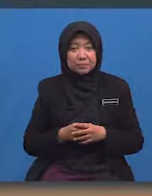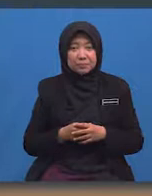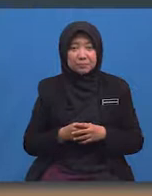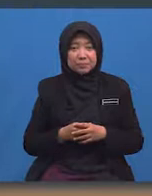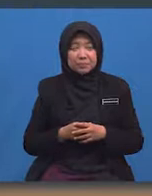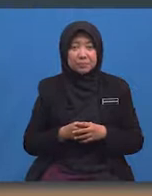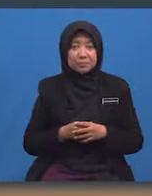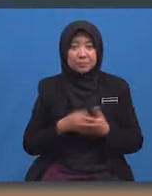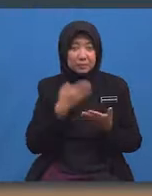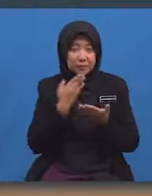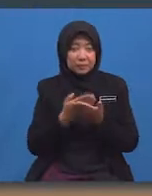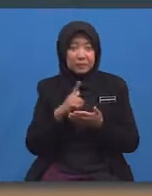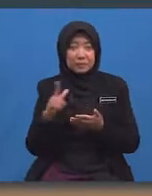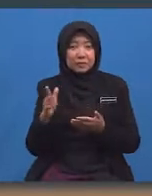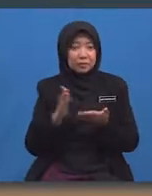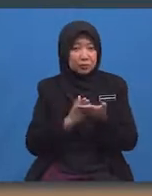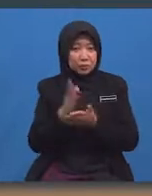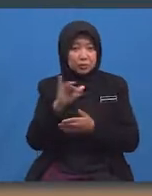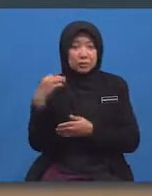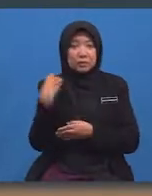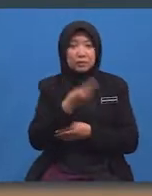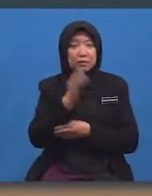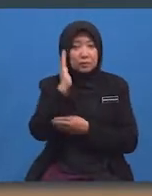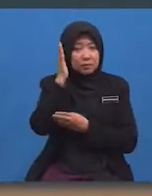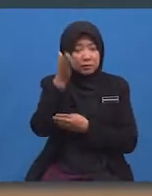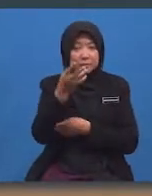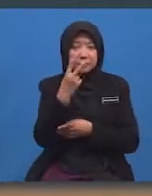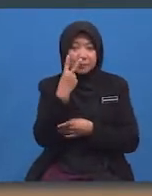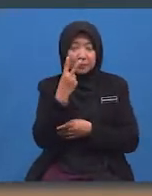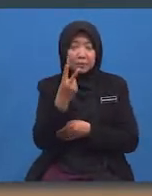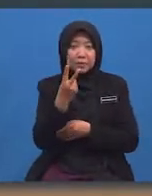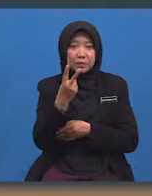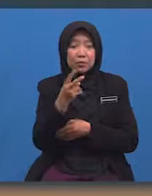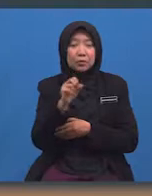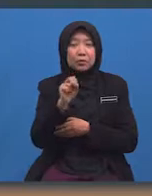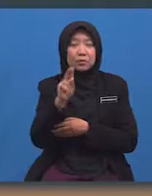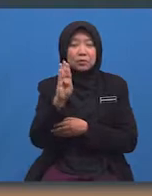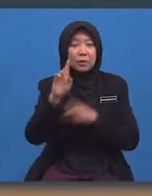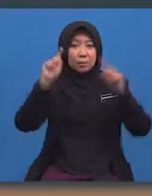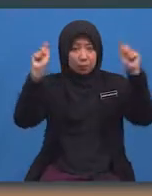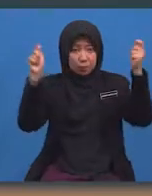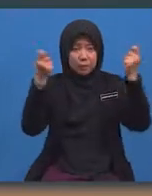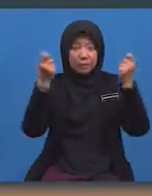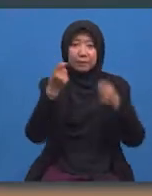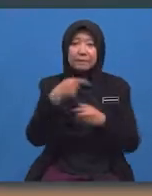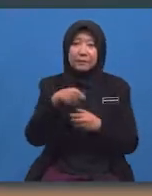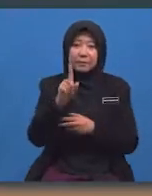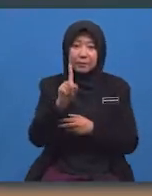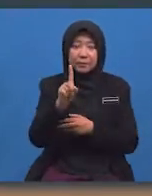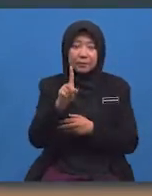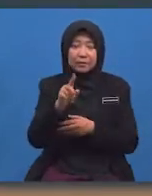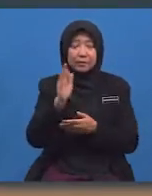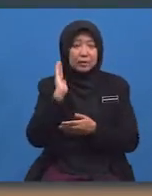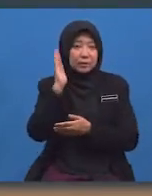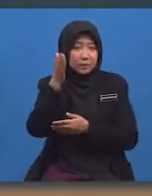Baiklah anak-anak pelajar, seterusnya kita akan meneliti subtopik pertama yang akan kita pelajari pada hari